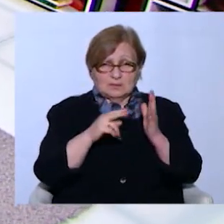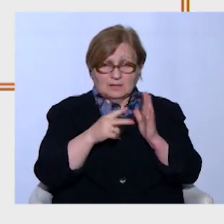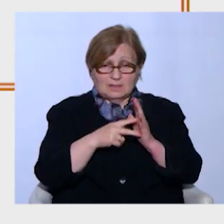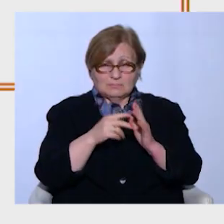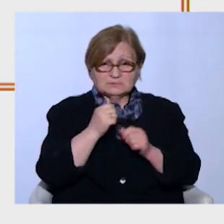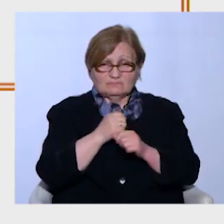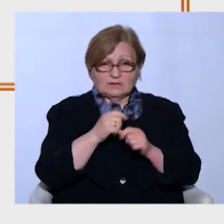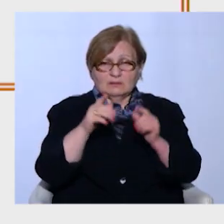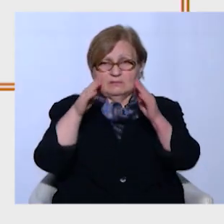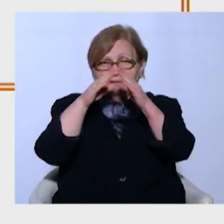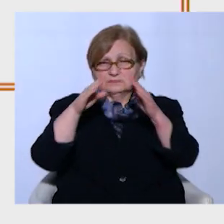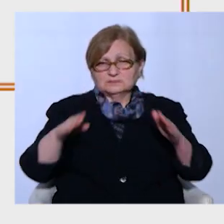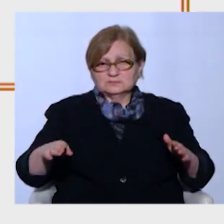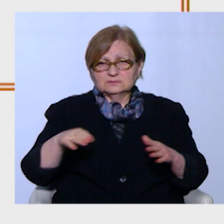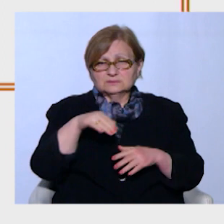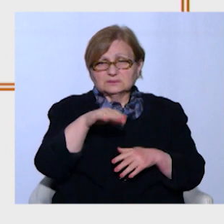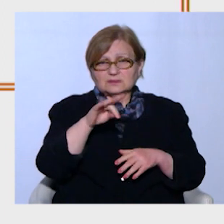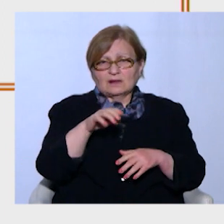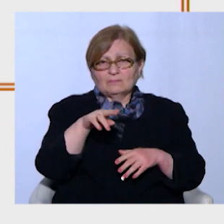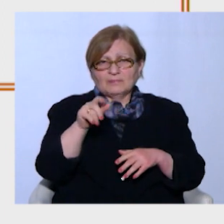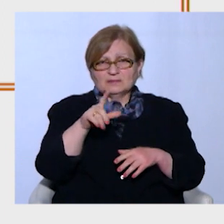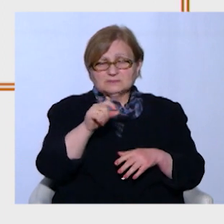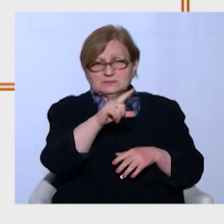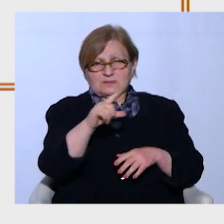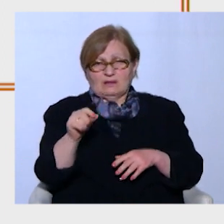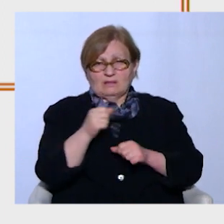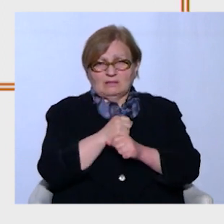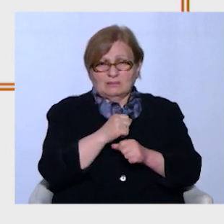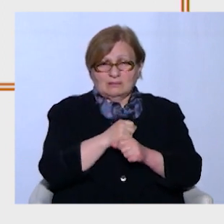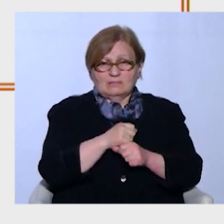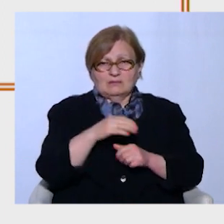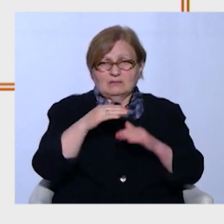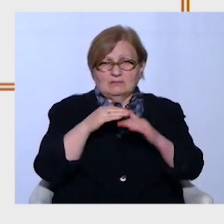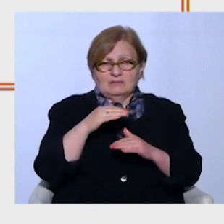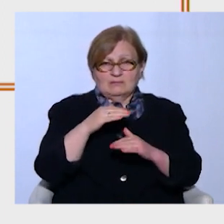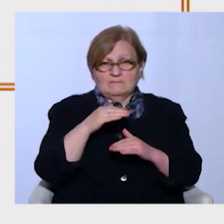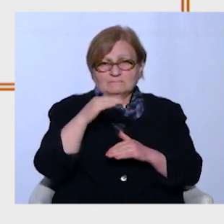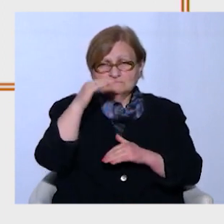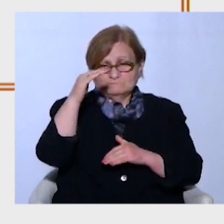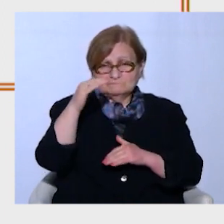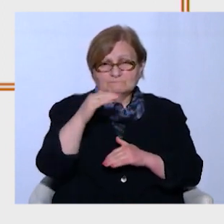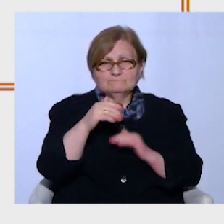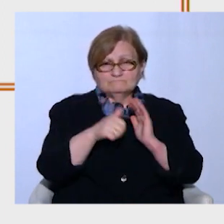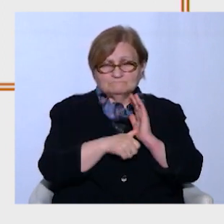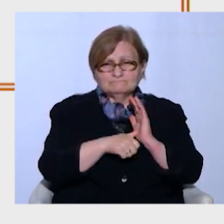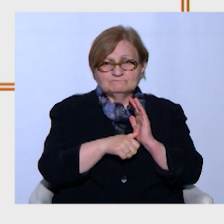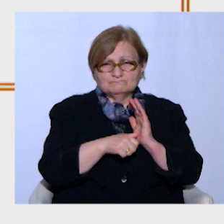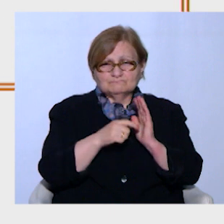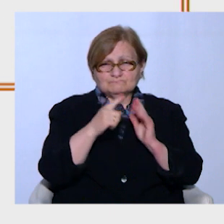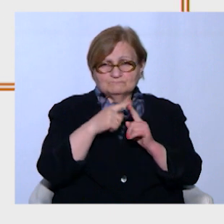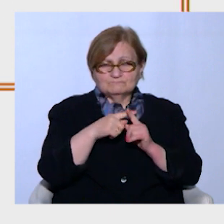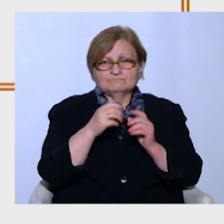ტრაპეციას და X-ით აღვნიშნოთ შუახაზი და შუახაზი რა გამოვა? ფუძეების ჯამის ნახევარი, ანუ 6